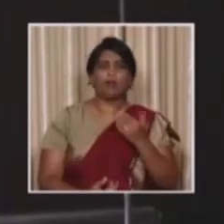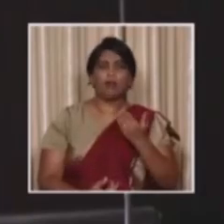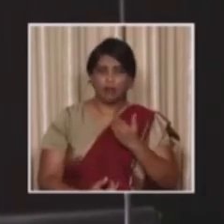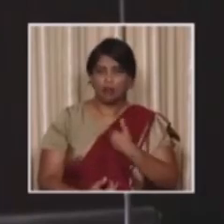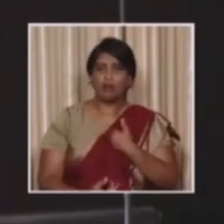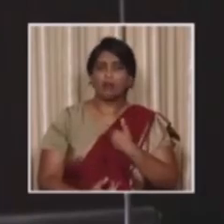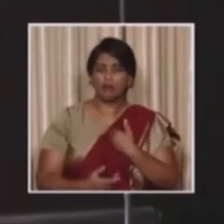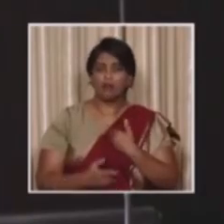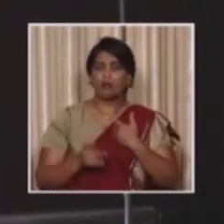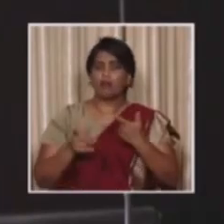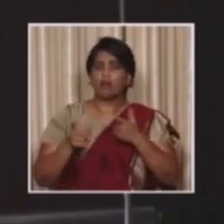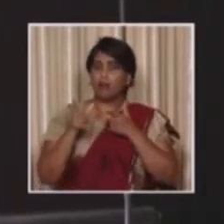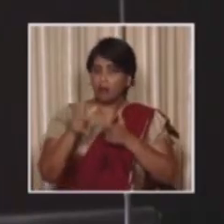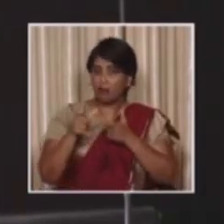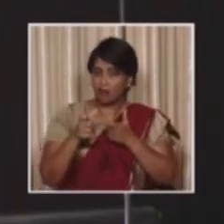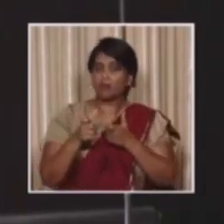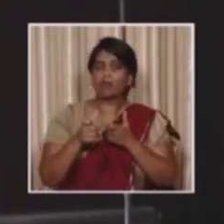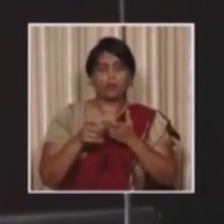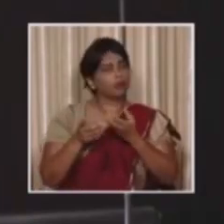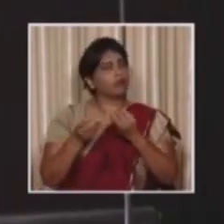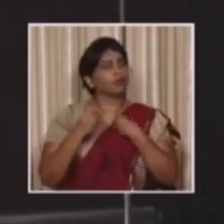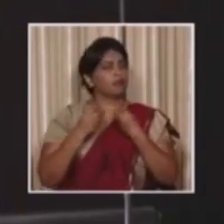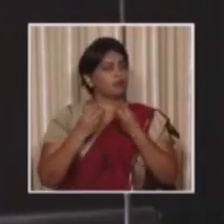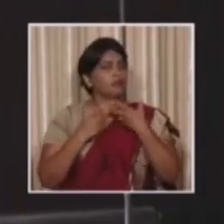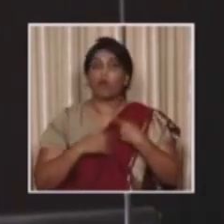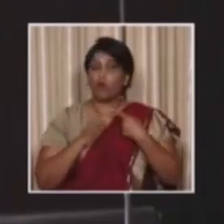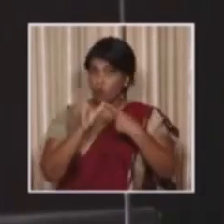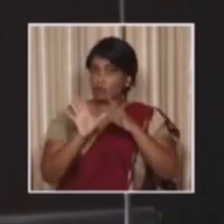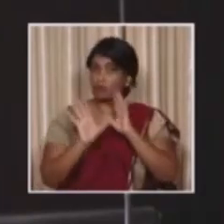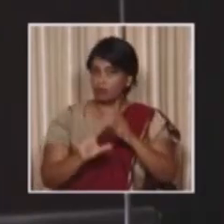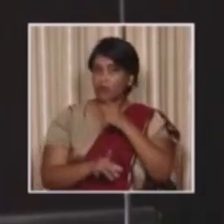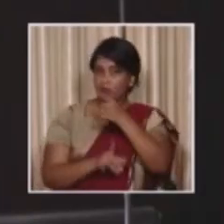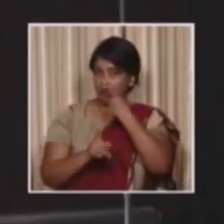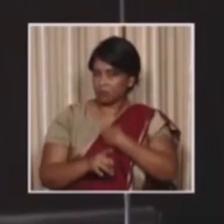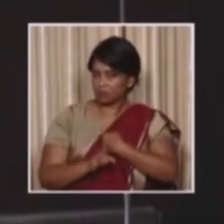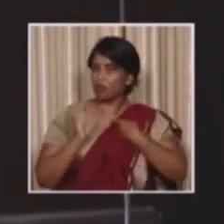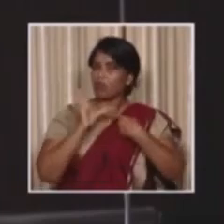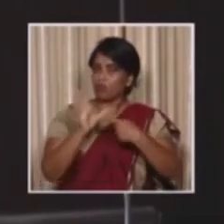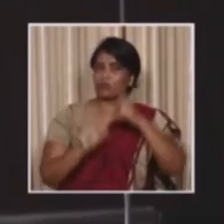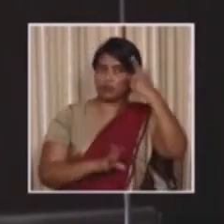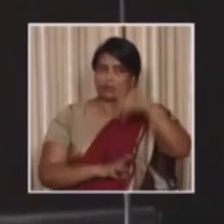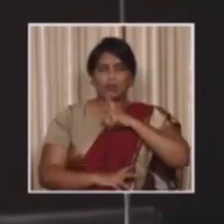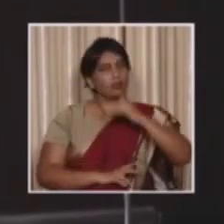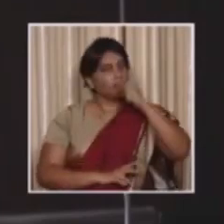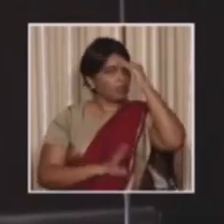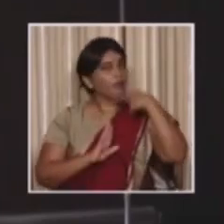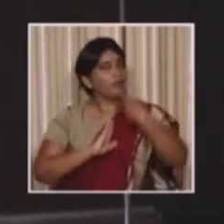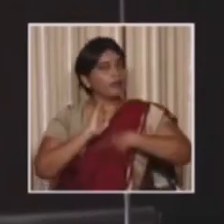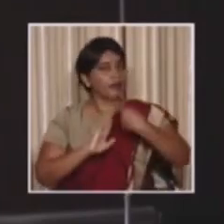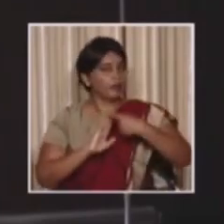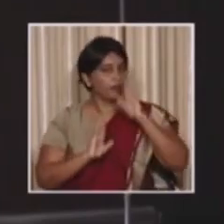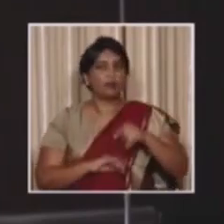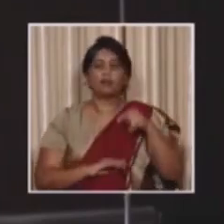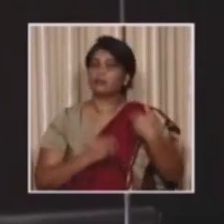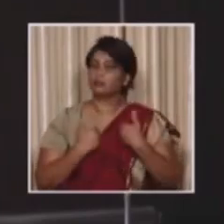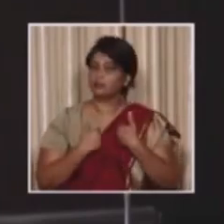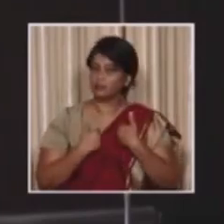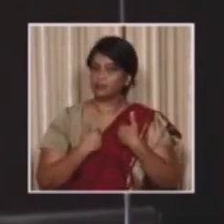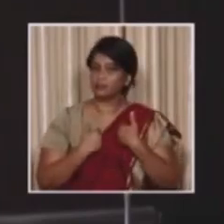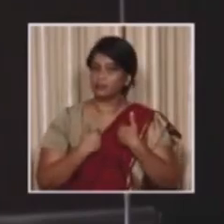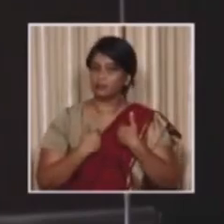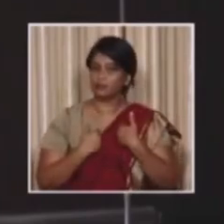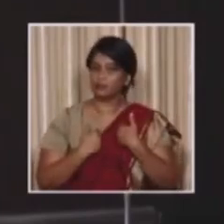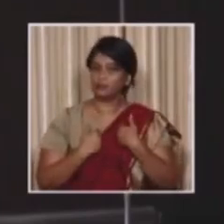அமைச்சரிடம் கேள்வி எழுப்பிய போதே அவர் இதனை தெரிவித்துள்ளார். இந்த நாட்டில் நாங்கள் நிரபராதிகளாக இருந்த பொழுது ஆயுதங்களை யார்